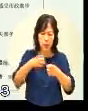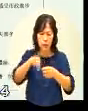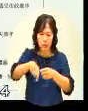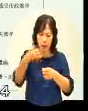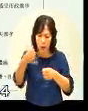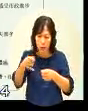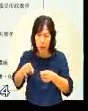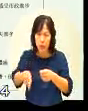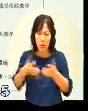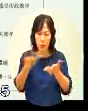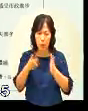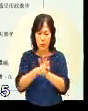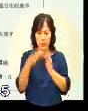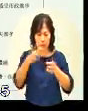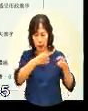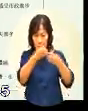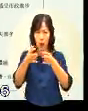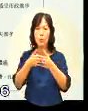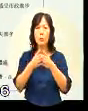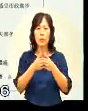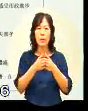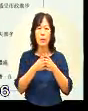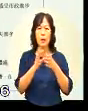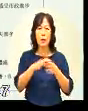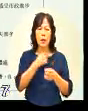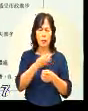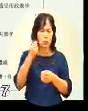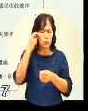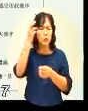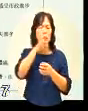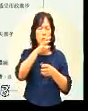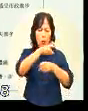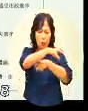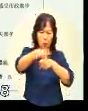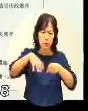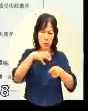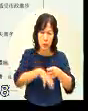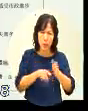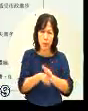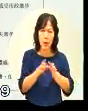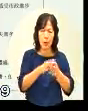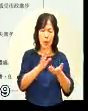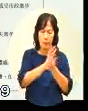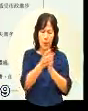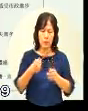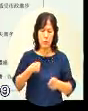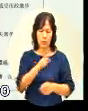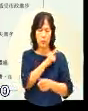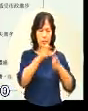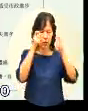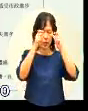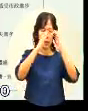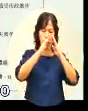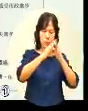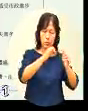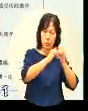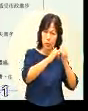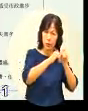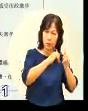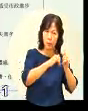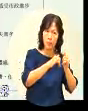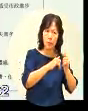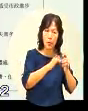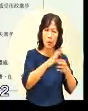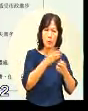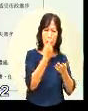题来做一些来讨论。那当然我们觉得在一个环境里面，身为一个高雄市民，我们也觉得